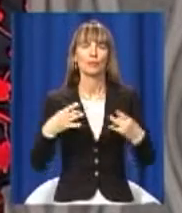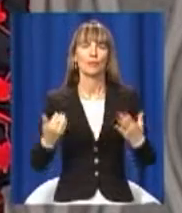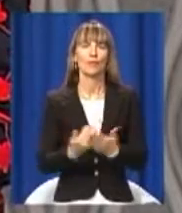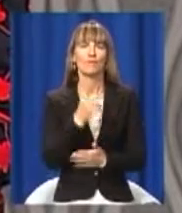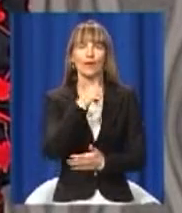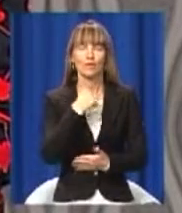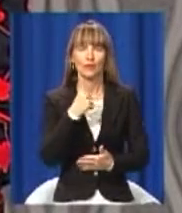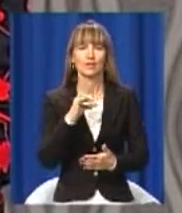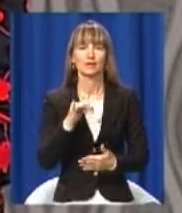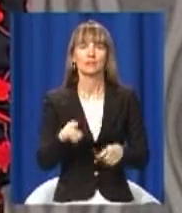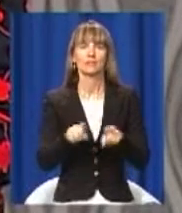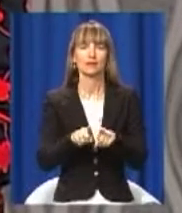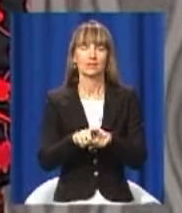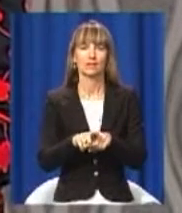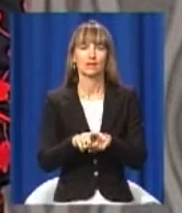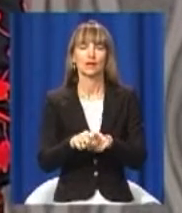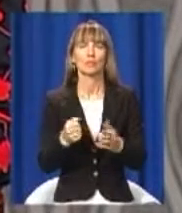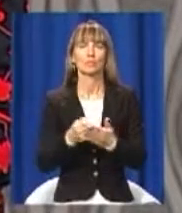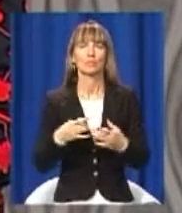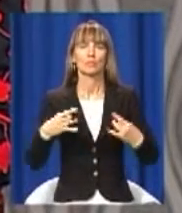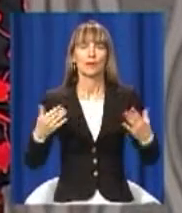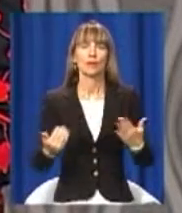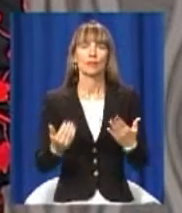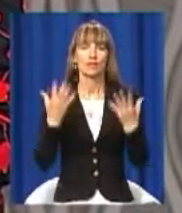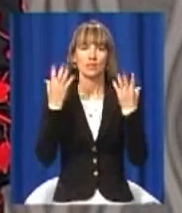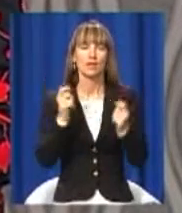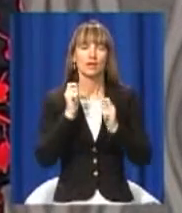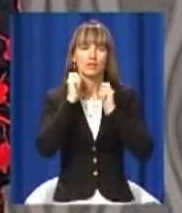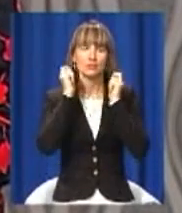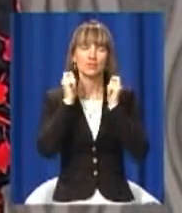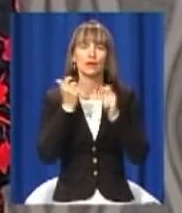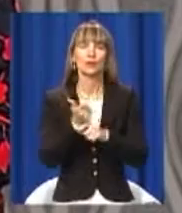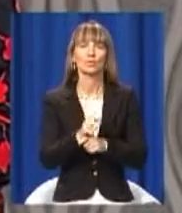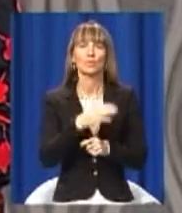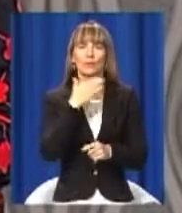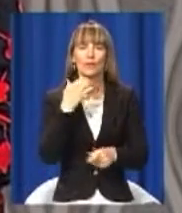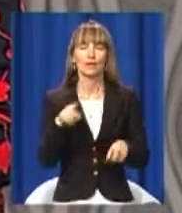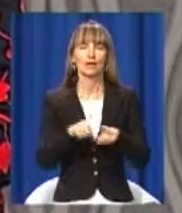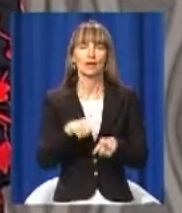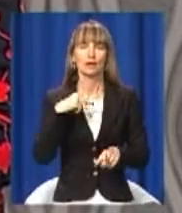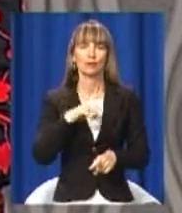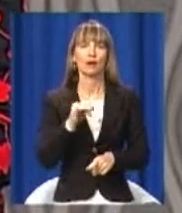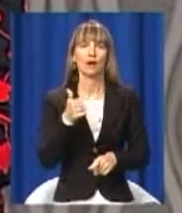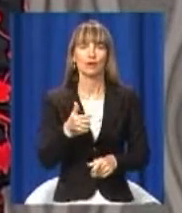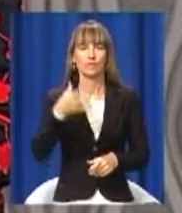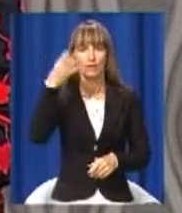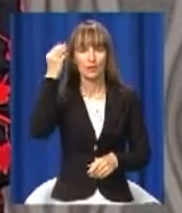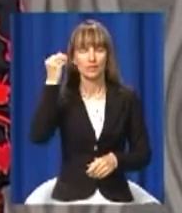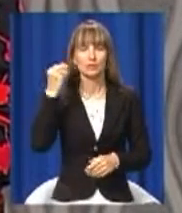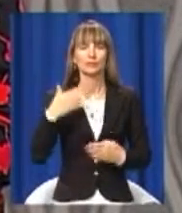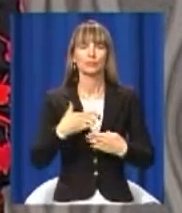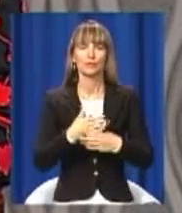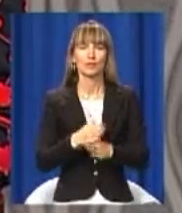року також і так само, як і до святкування дня народження. Так. Дуже багато таких емоцій та й файних вражень. А